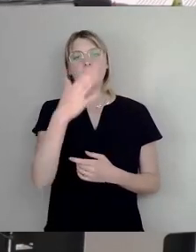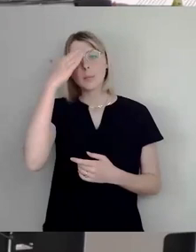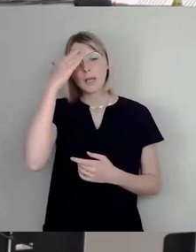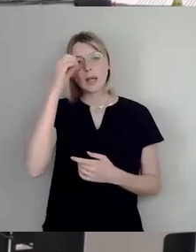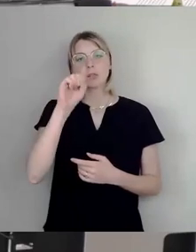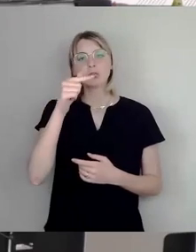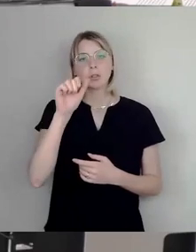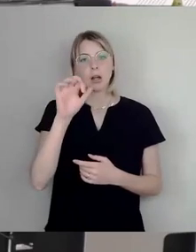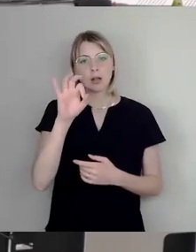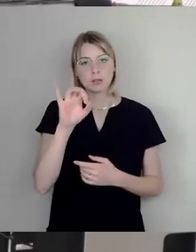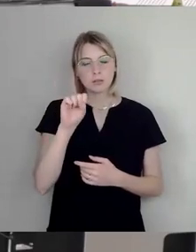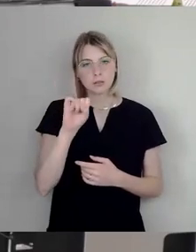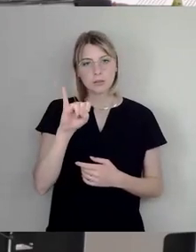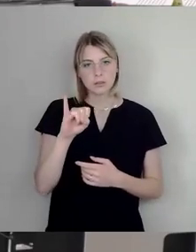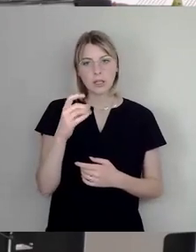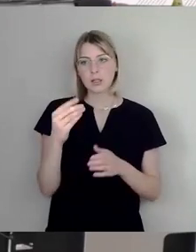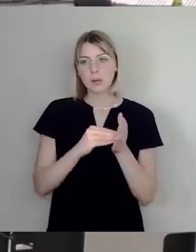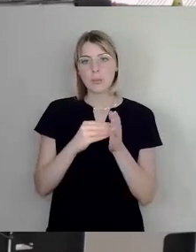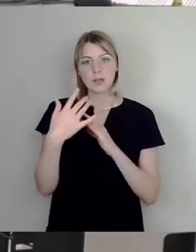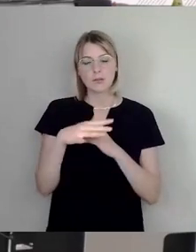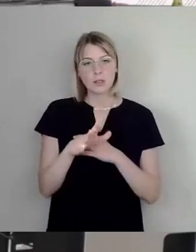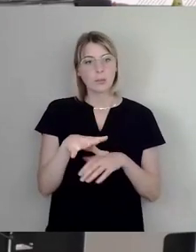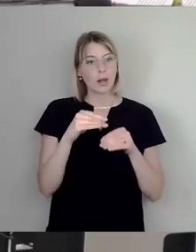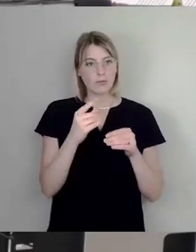hatte. Es hat Ihnen nichts ausgemacht am Anfang der Wahlperiode, den hatten Sie lange mit.